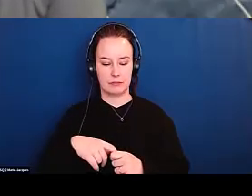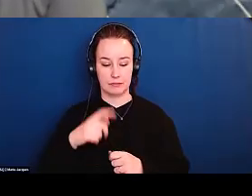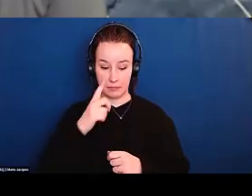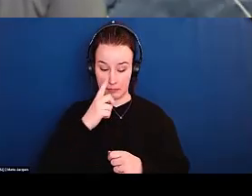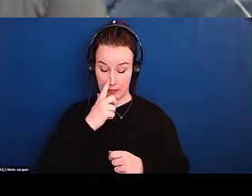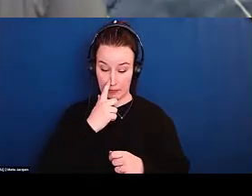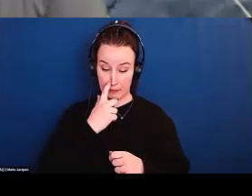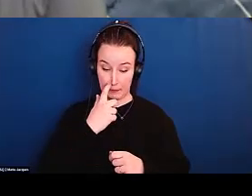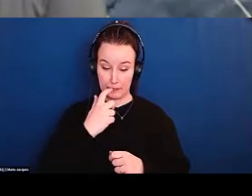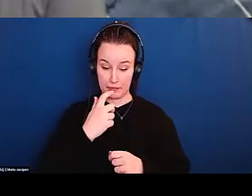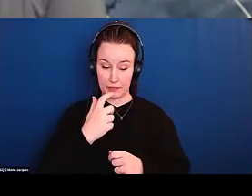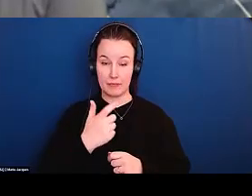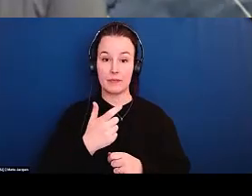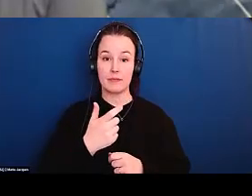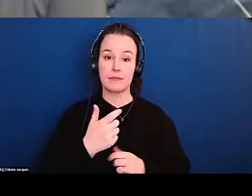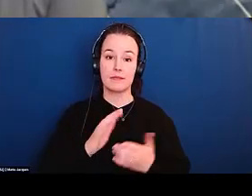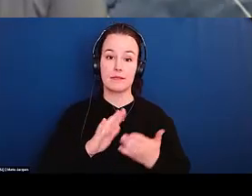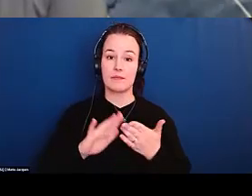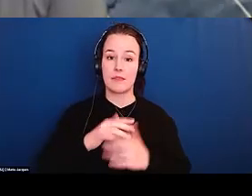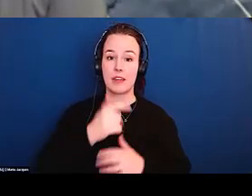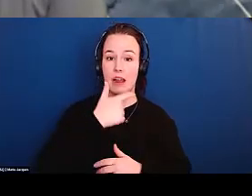face de vous,